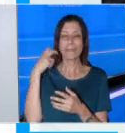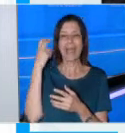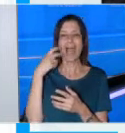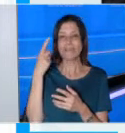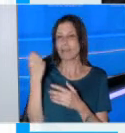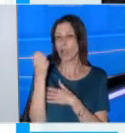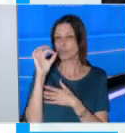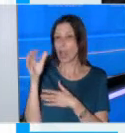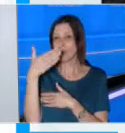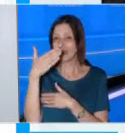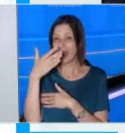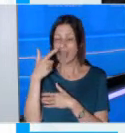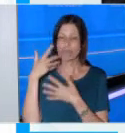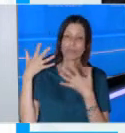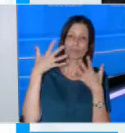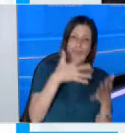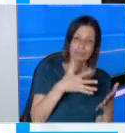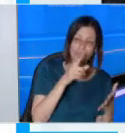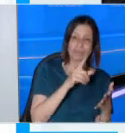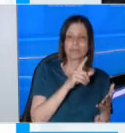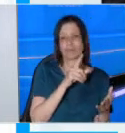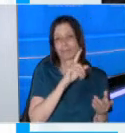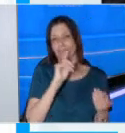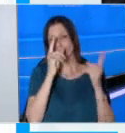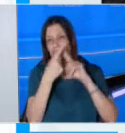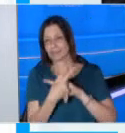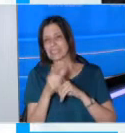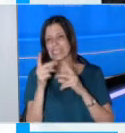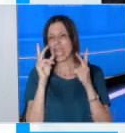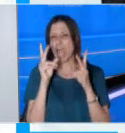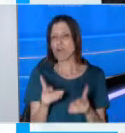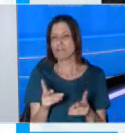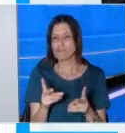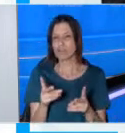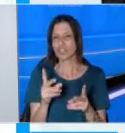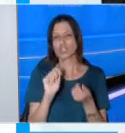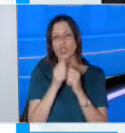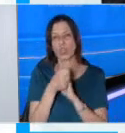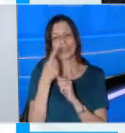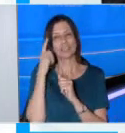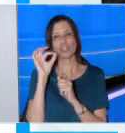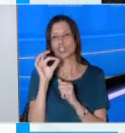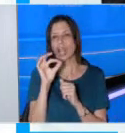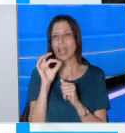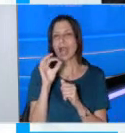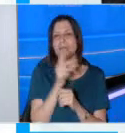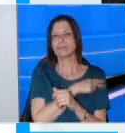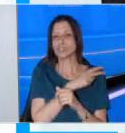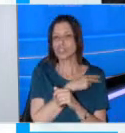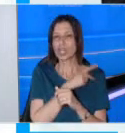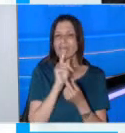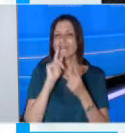יתחיל לעבוד גם עבורם. זה יאפשר שינוי גישה מוחלט של המשטרה והפיכתה למשטרה מכוונת קהילה.